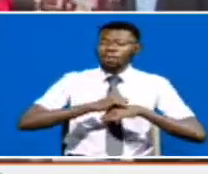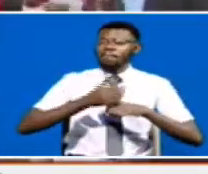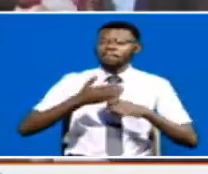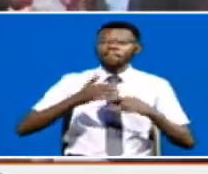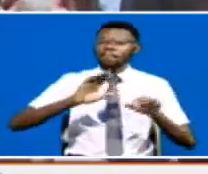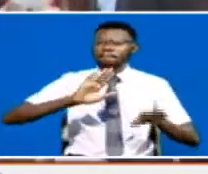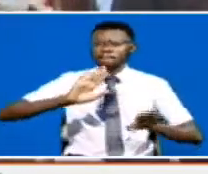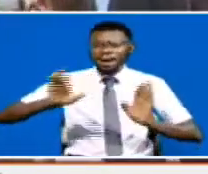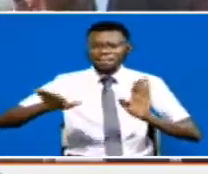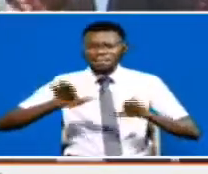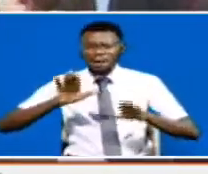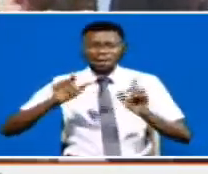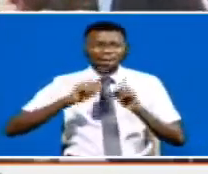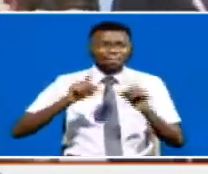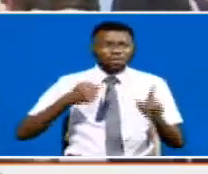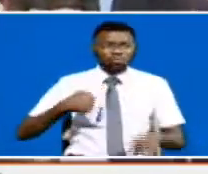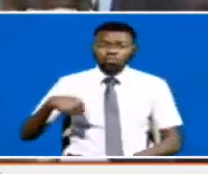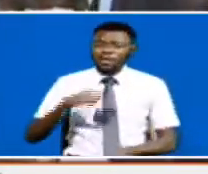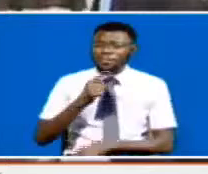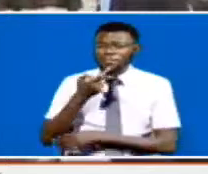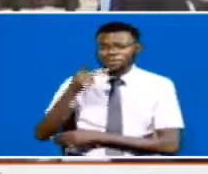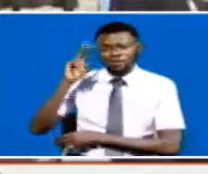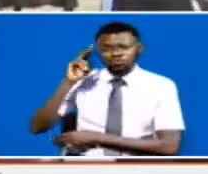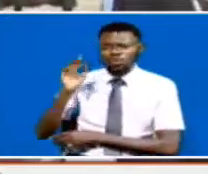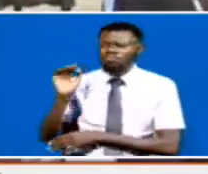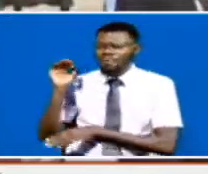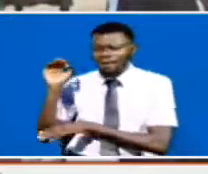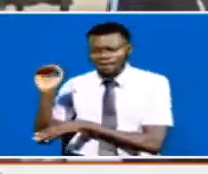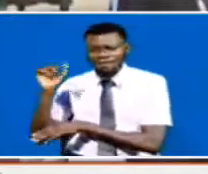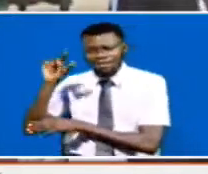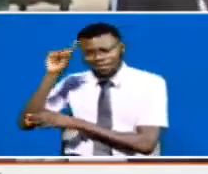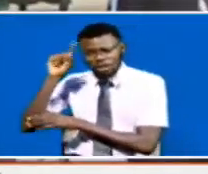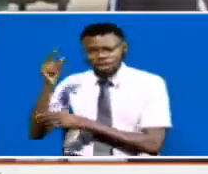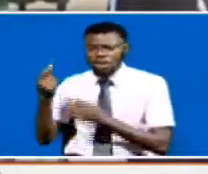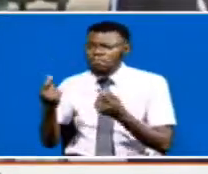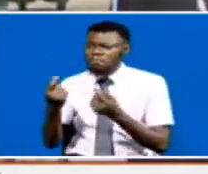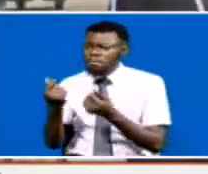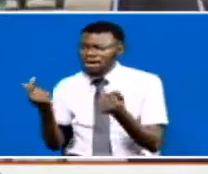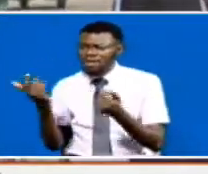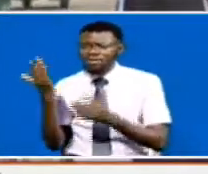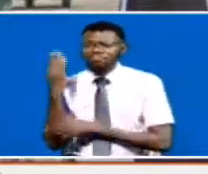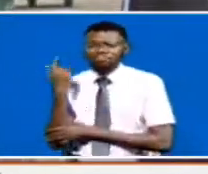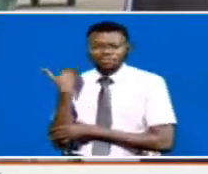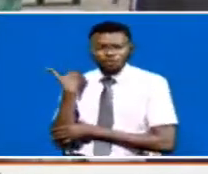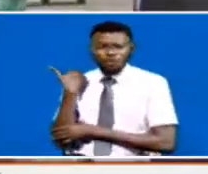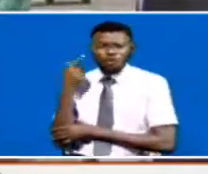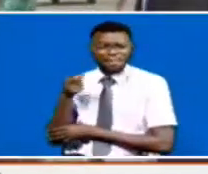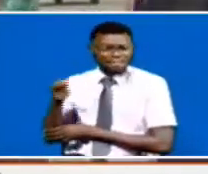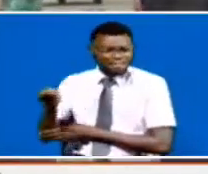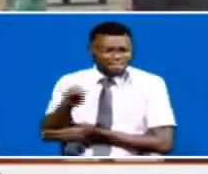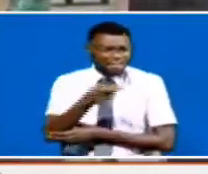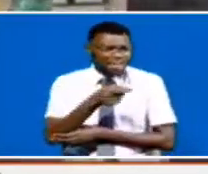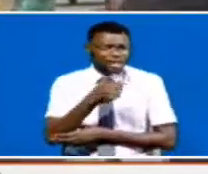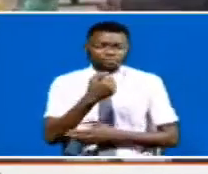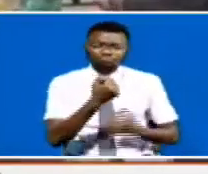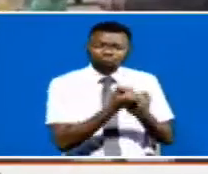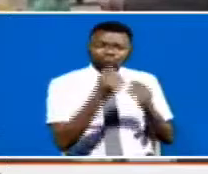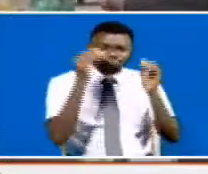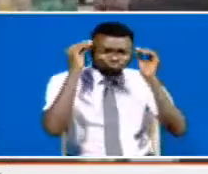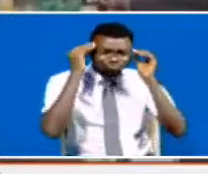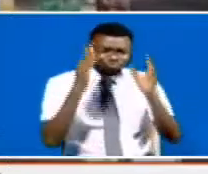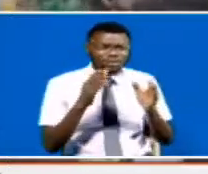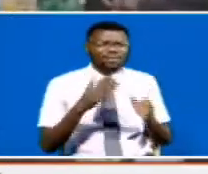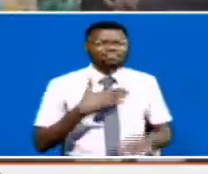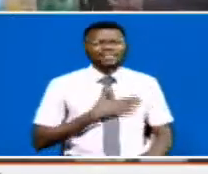sisi kama wazazi tungependa kuomba serikali yetu ile pesa ambayo walikuwa wanalipia kila mwanafunzi shuleni, tungeomba warudishe.